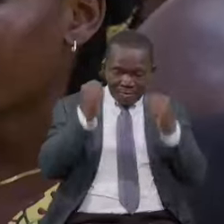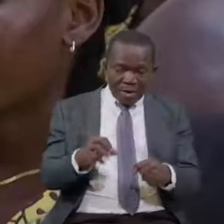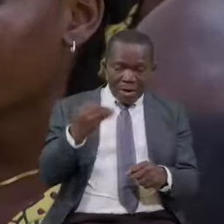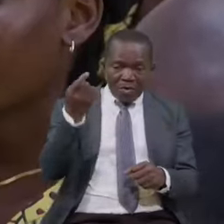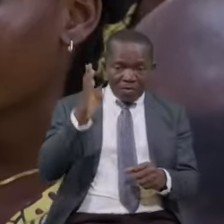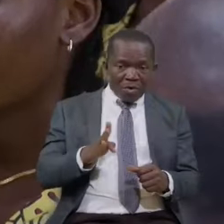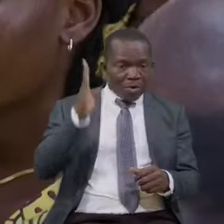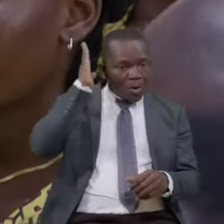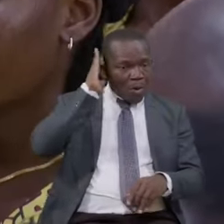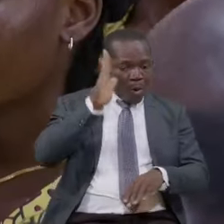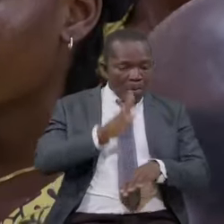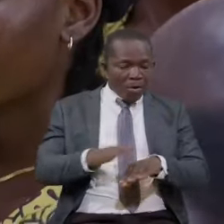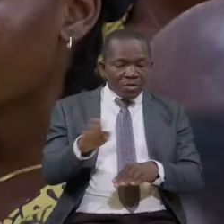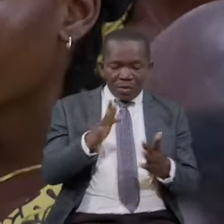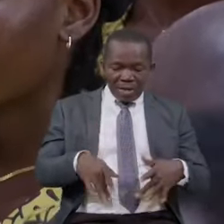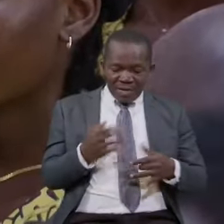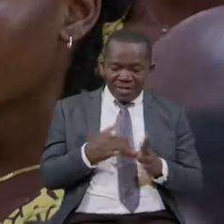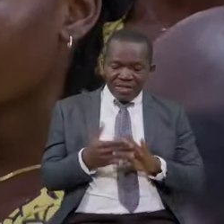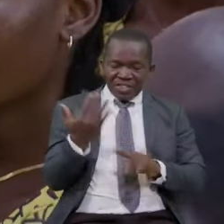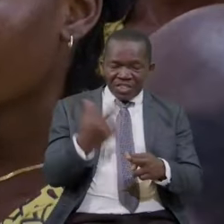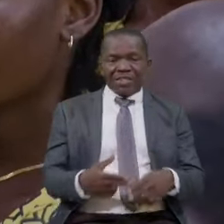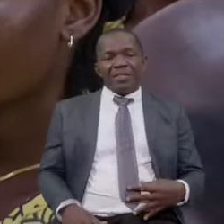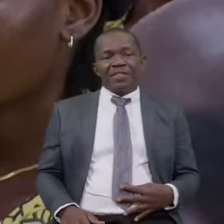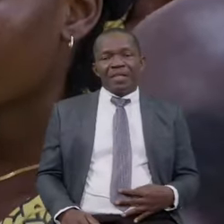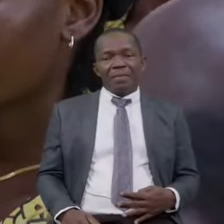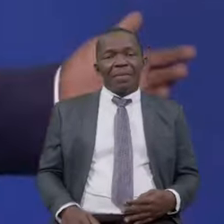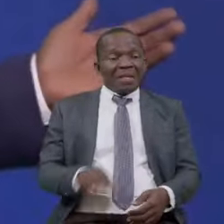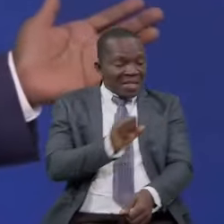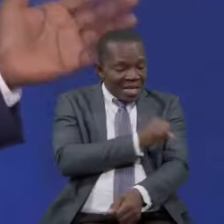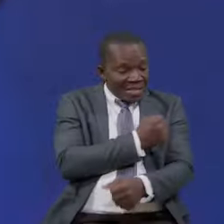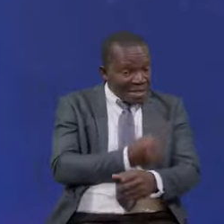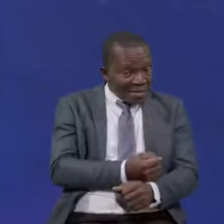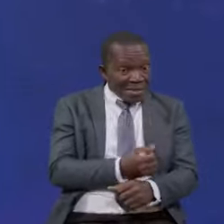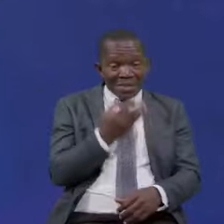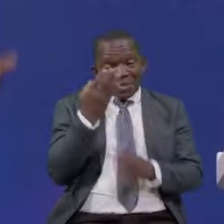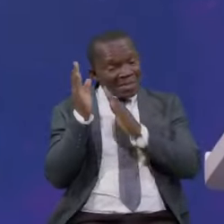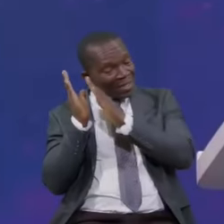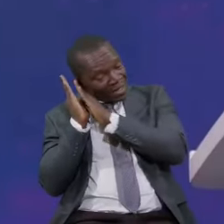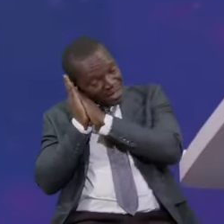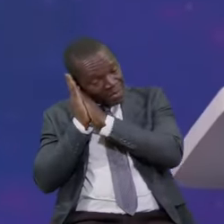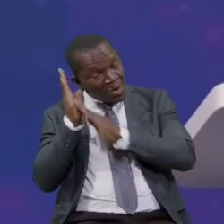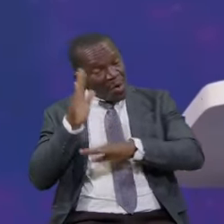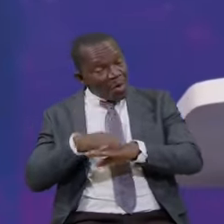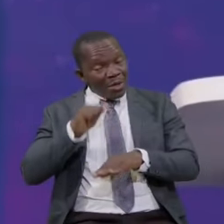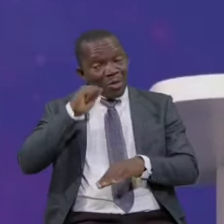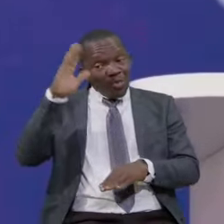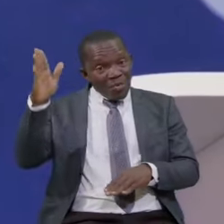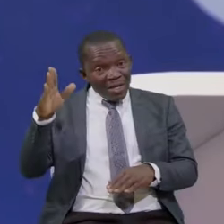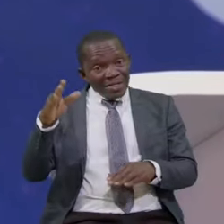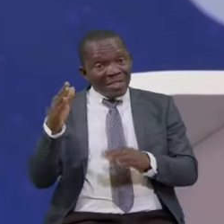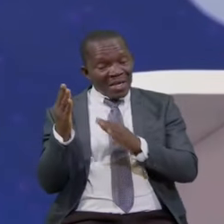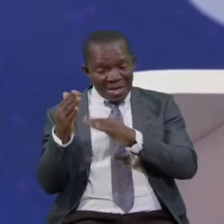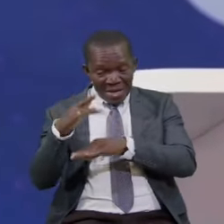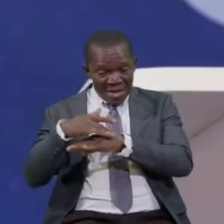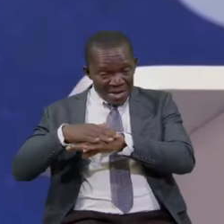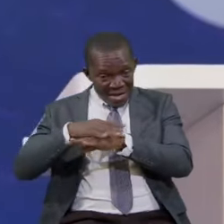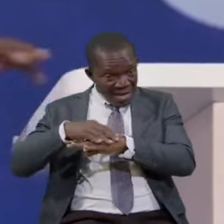Samson Samson Samson il s'est couché oui dites-moi l'histoire et après on a coupé s chevux dites-moi l'histoire et il